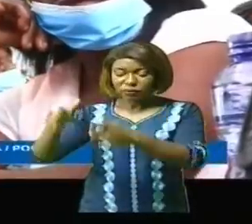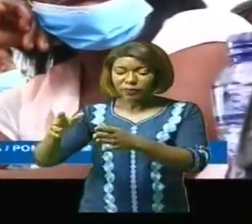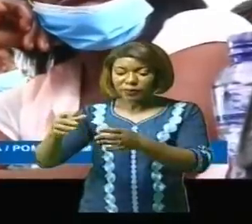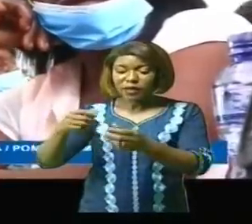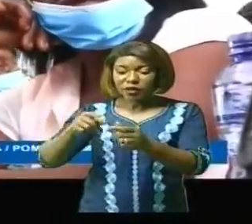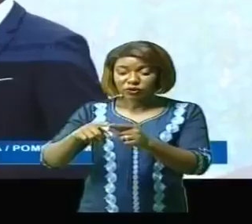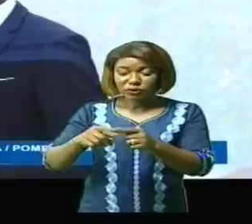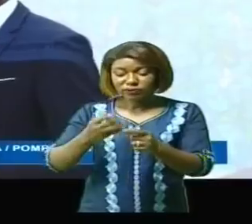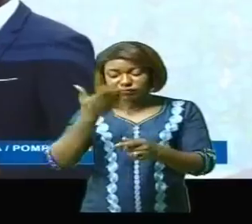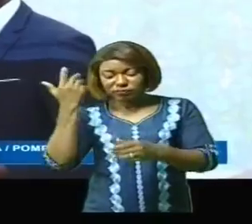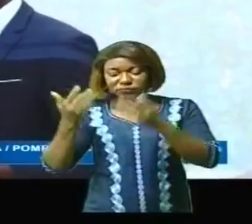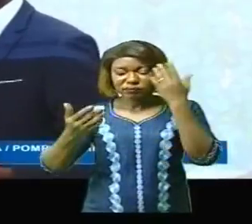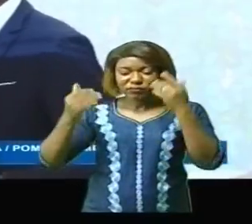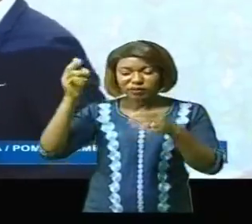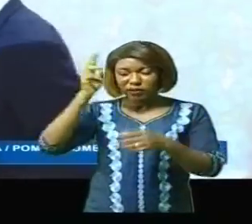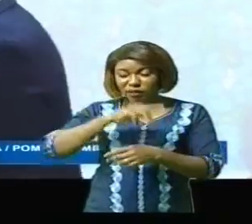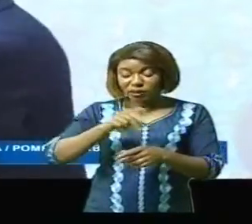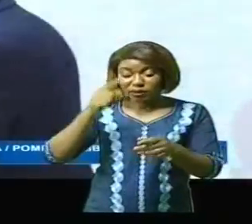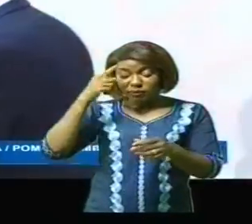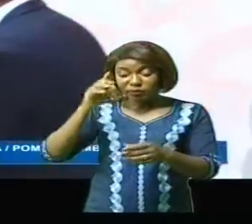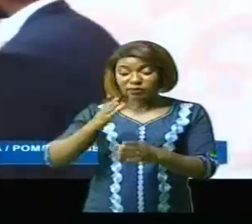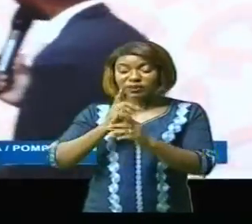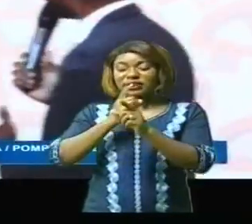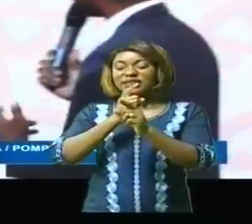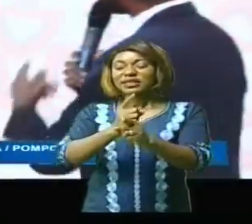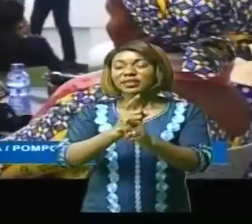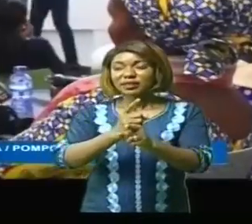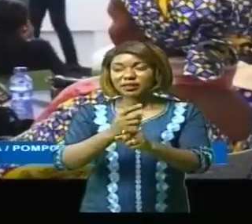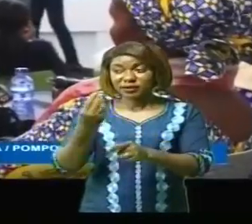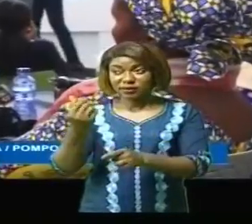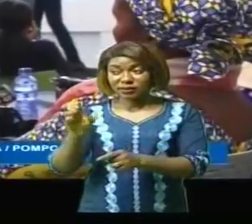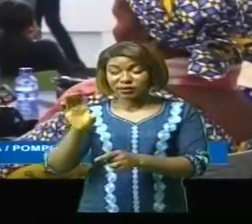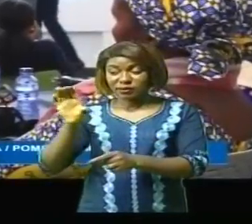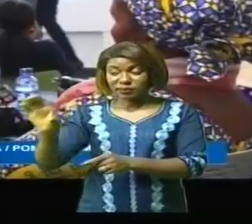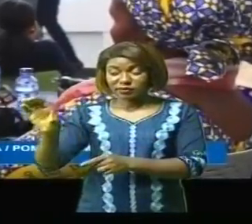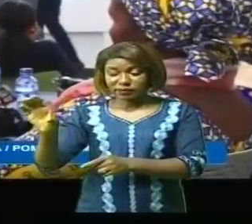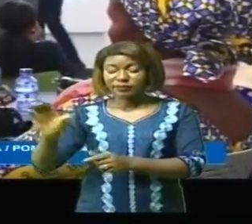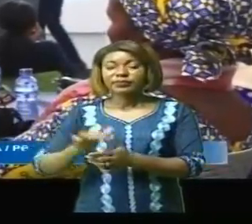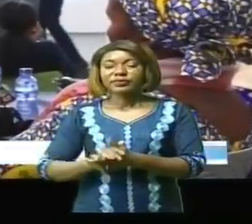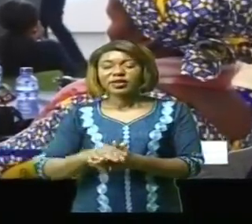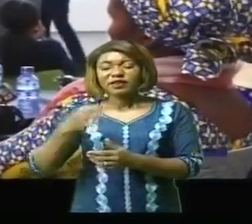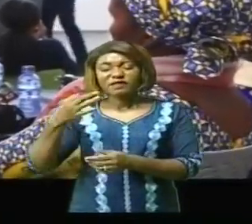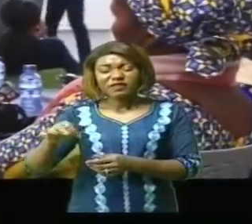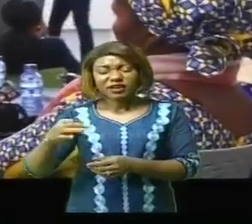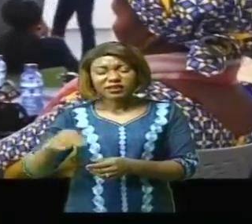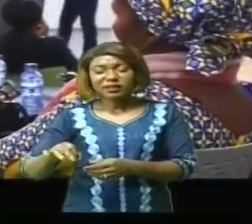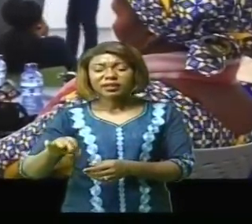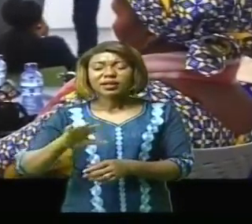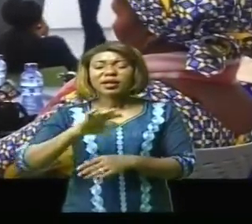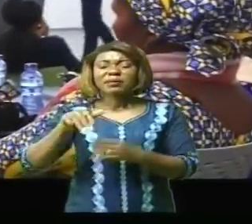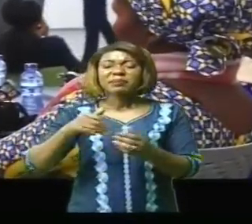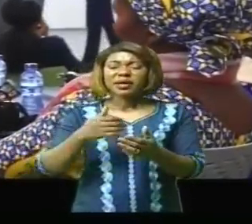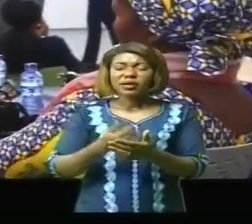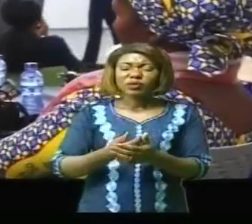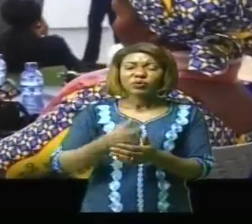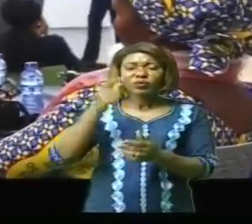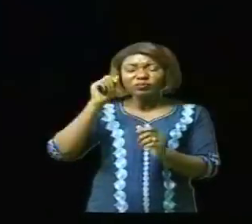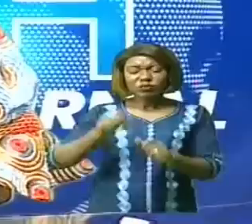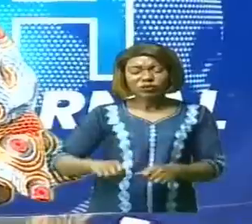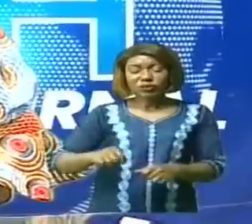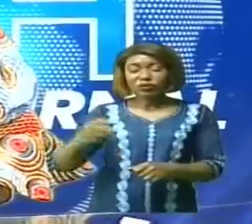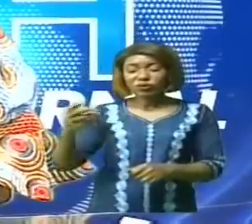leur ignorance pour s'offrir une sécurité et une autonomie. Ok, na France, ok, na Turquie, ok, na Dubaï, ok, sur Mamaputa, non, na Bénin.